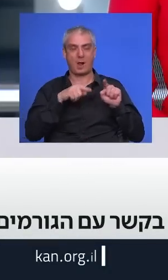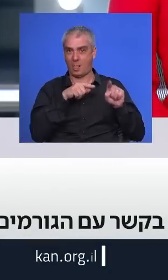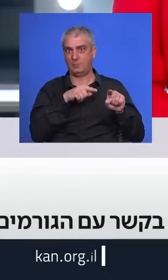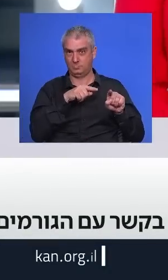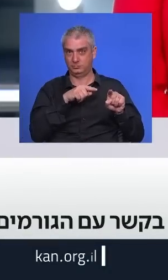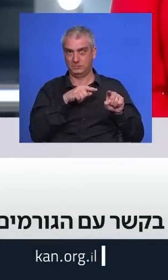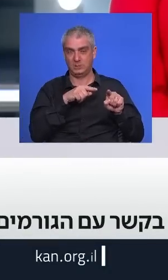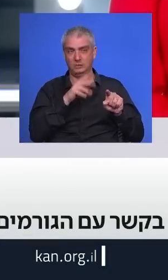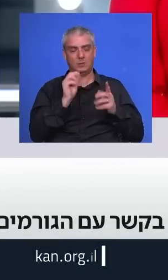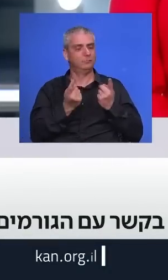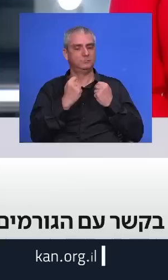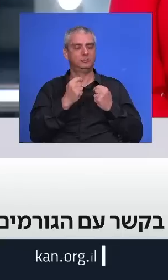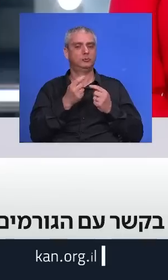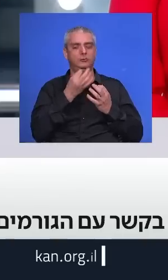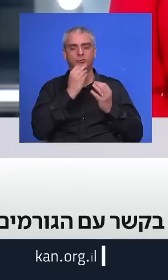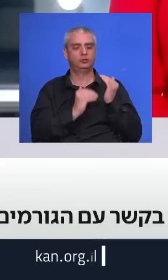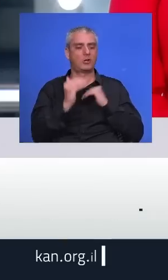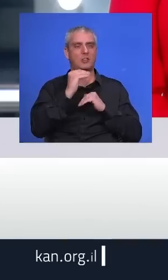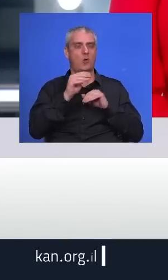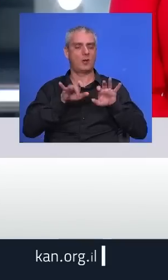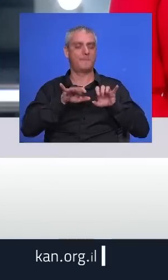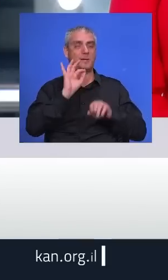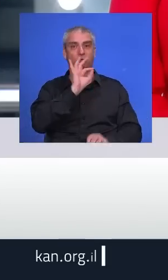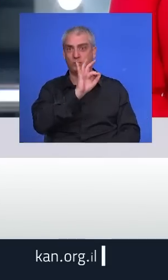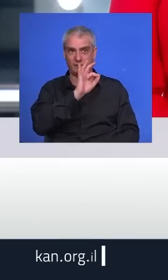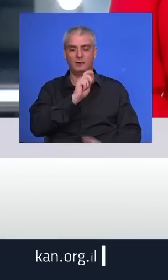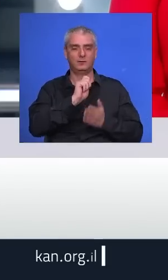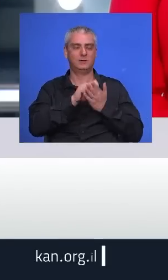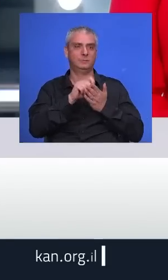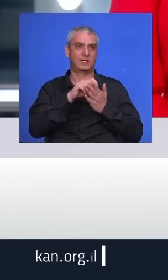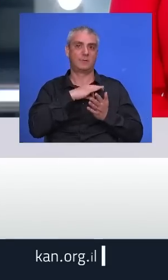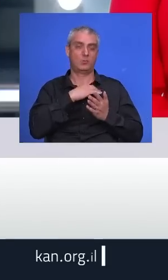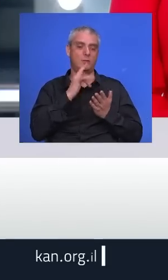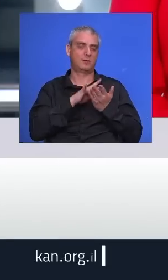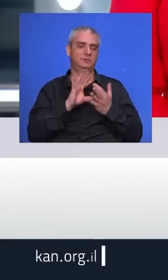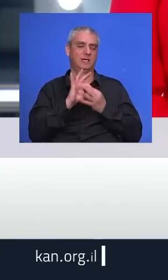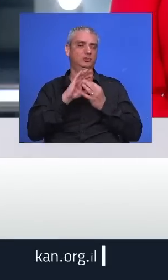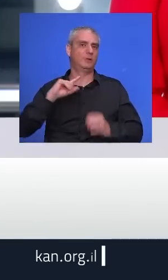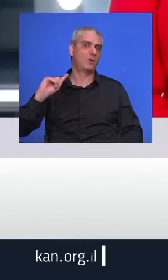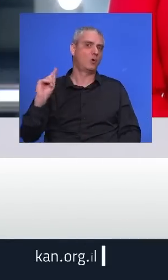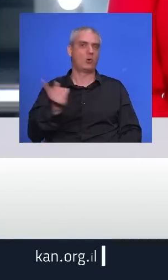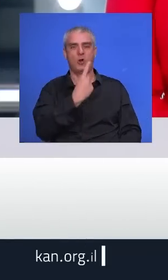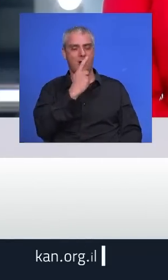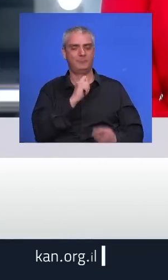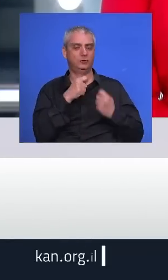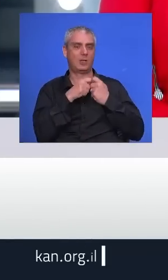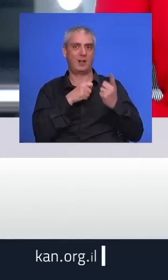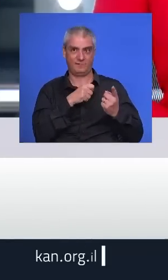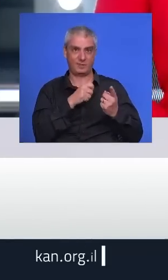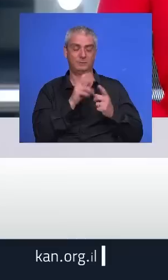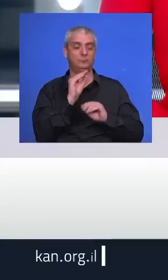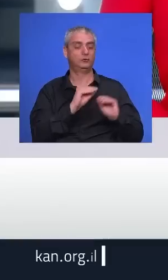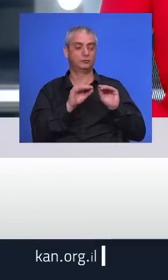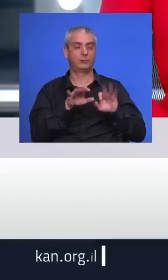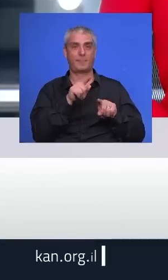המדוברת שנובעת משדרוג מערכת המחשוב, ומשרד הבריאות נמצא בקשר עם כלל הגורמים הרלוונטיים, המשתמשים